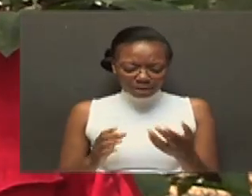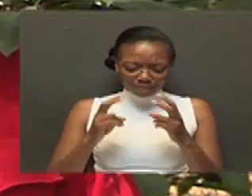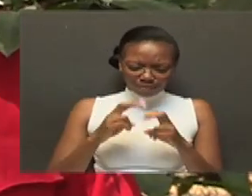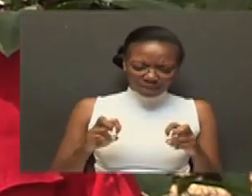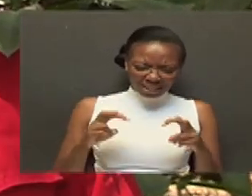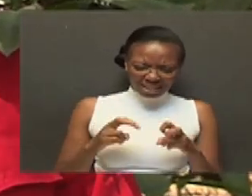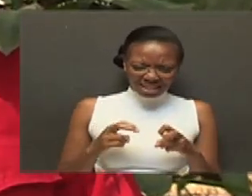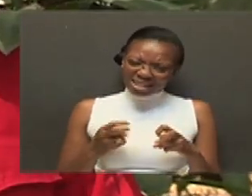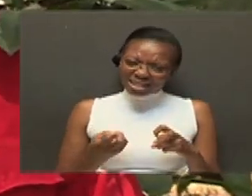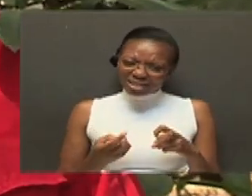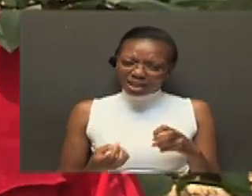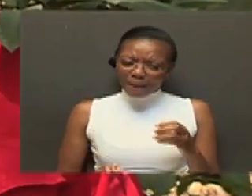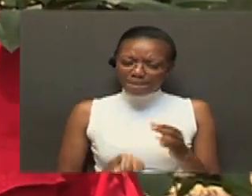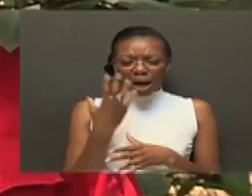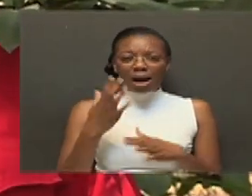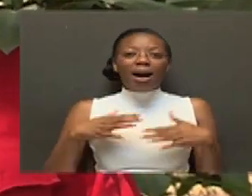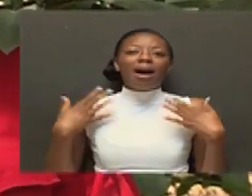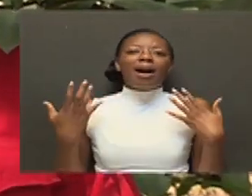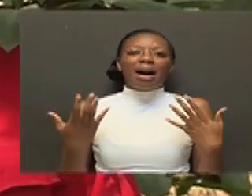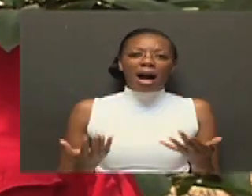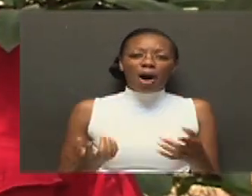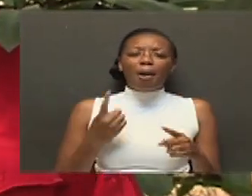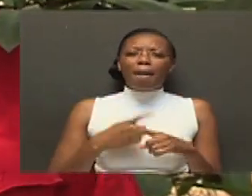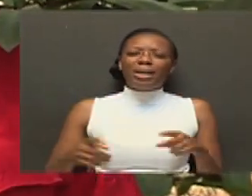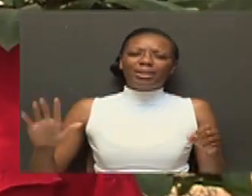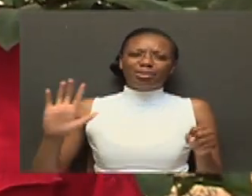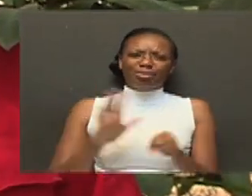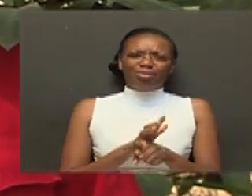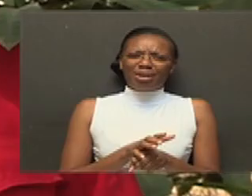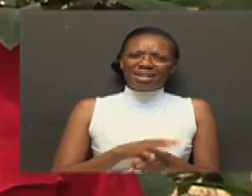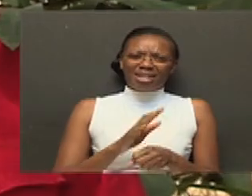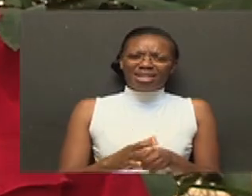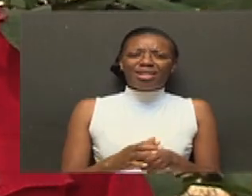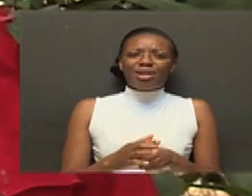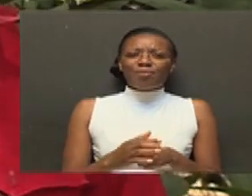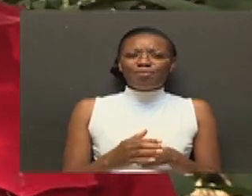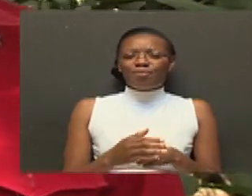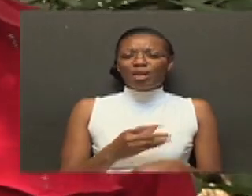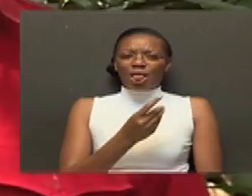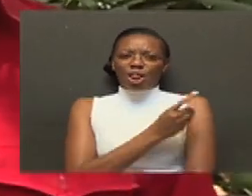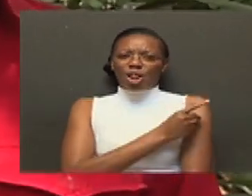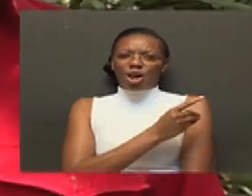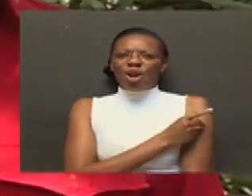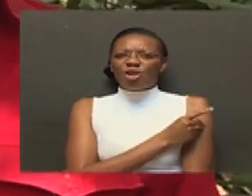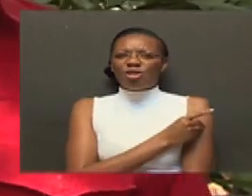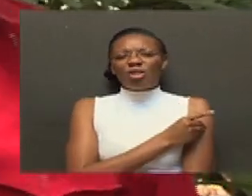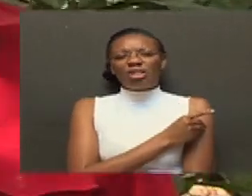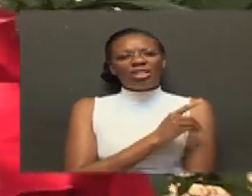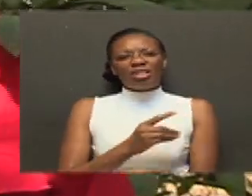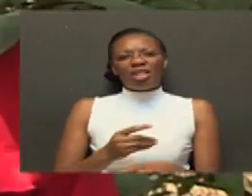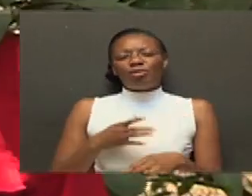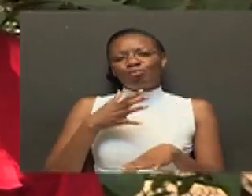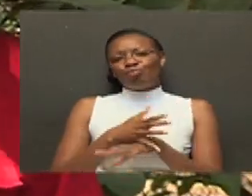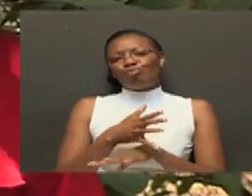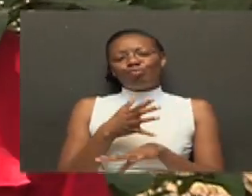kuna wale wengi, ni matapeli, ni wale tunawita fake